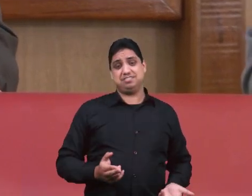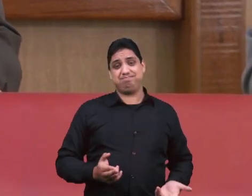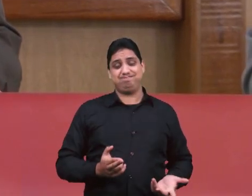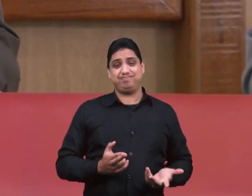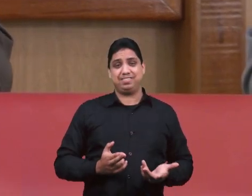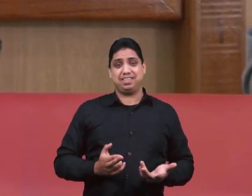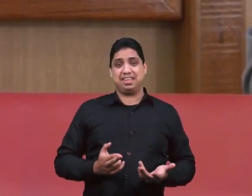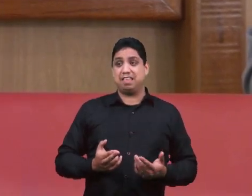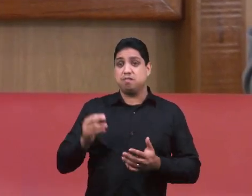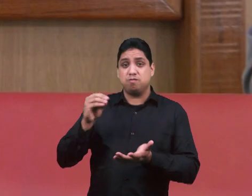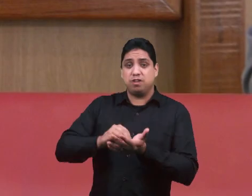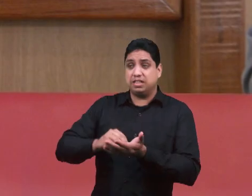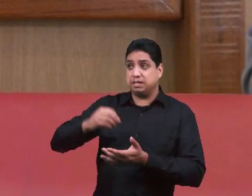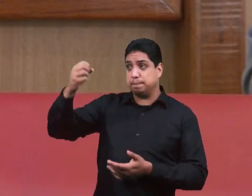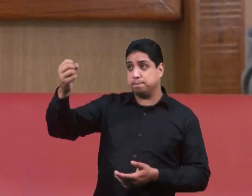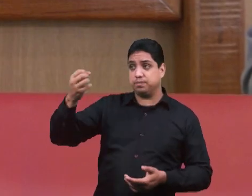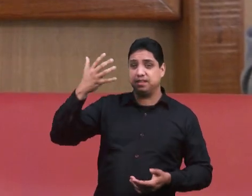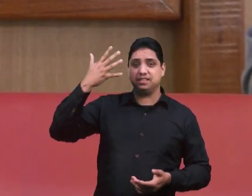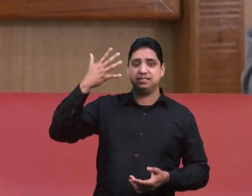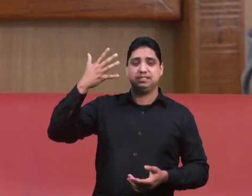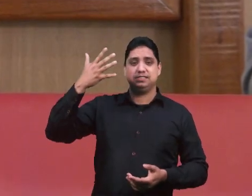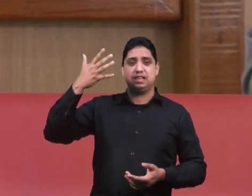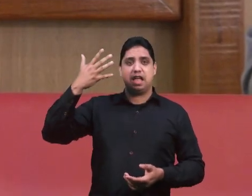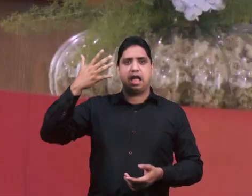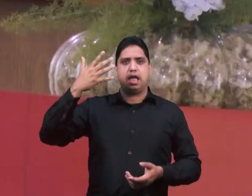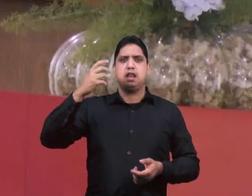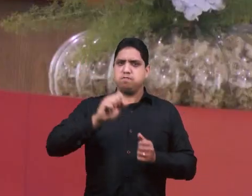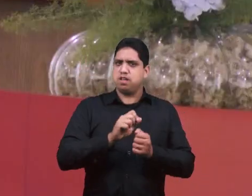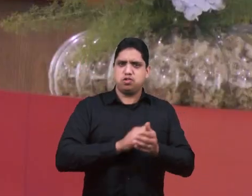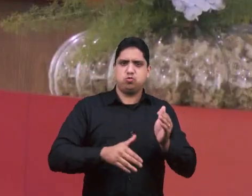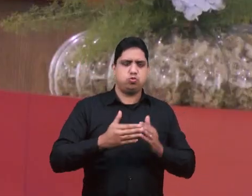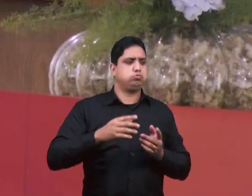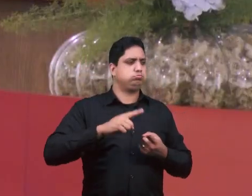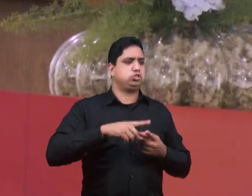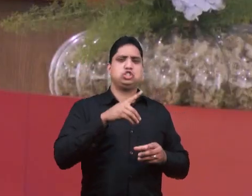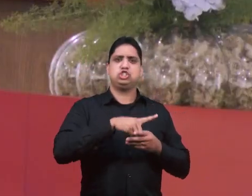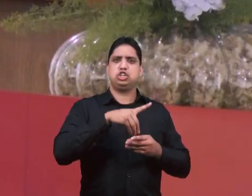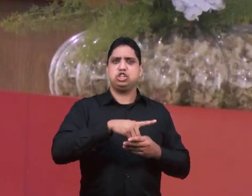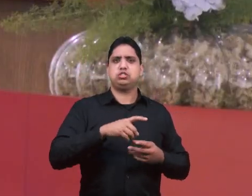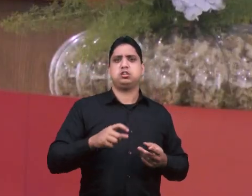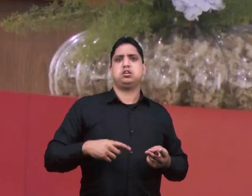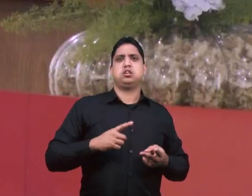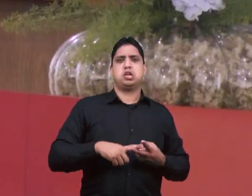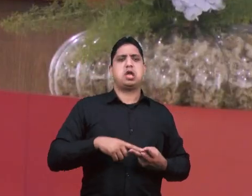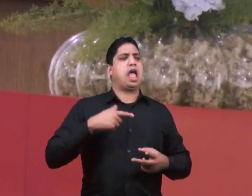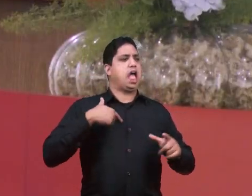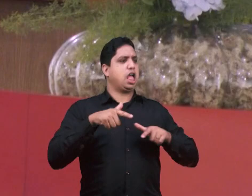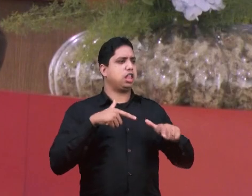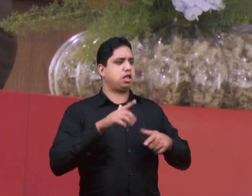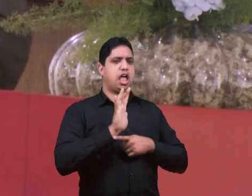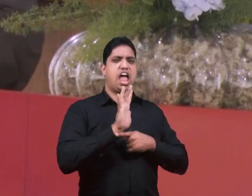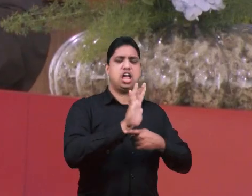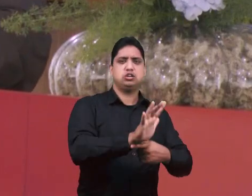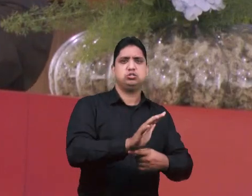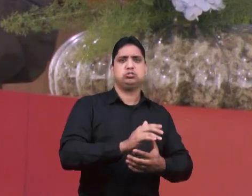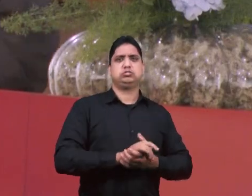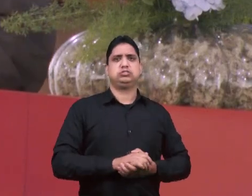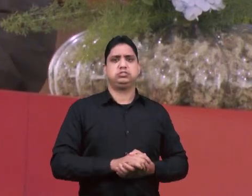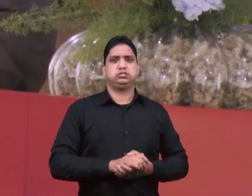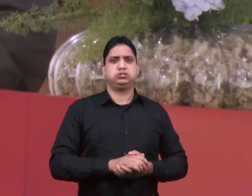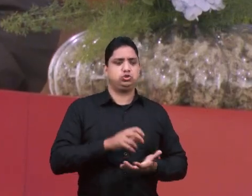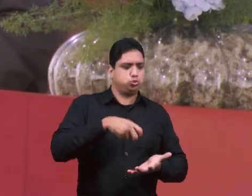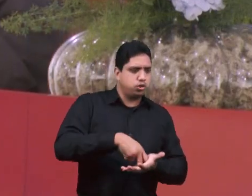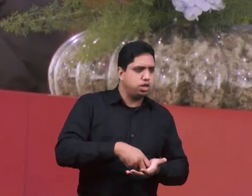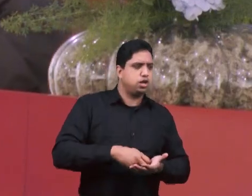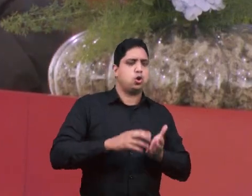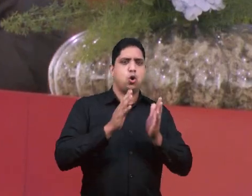religion. Il fait tout. Il donne sa dîme. Il fait tout. Il va là-bas, il revient, se mettre à